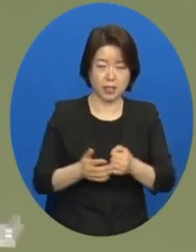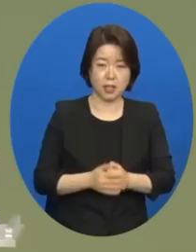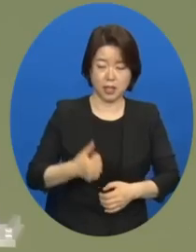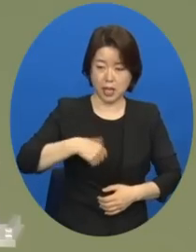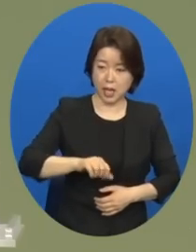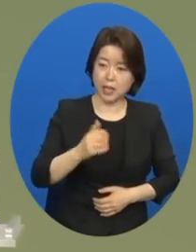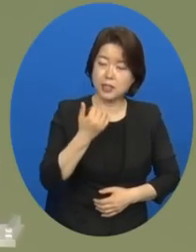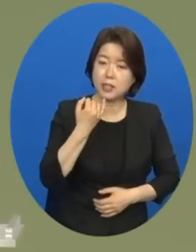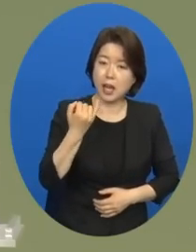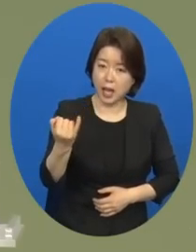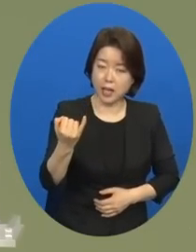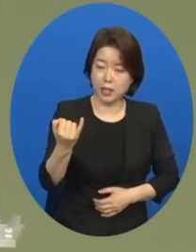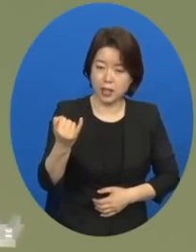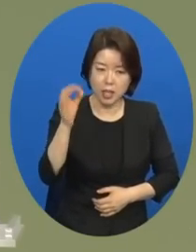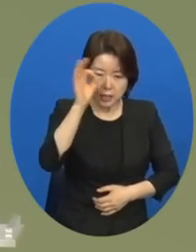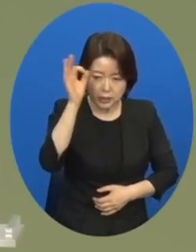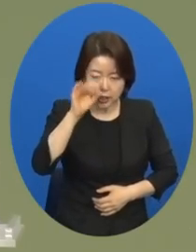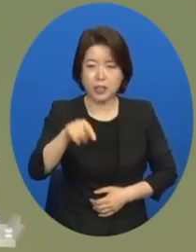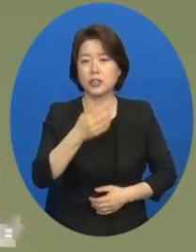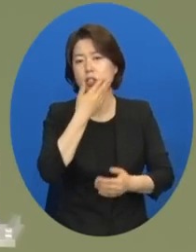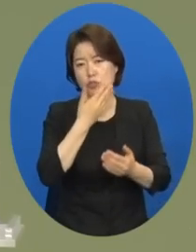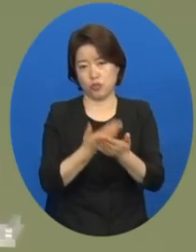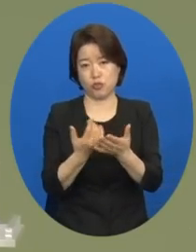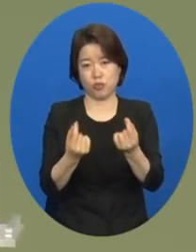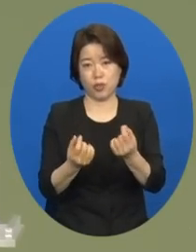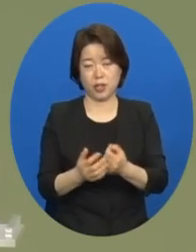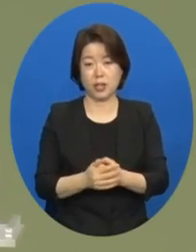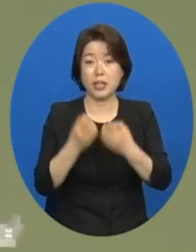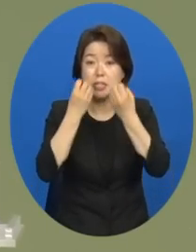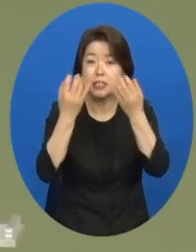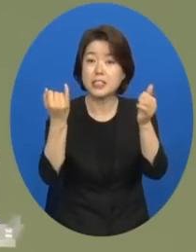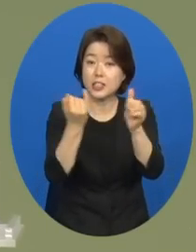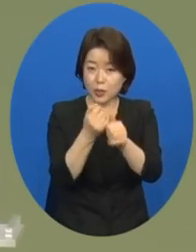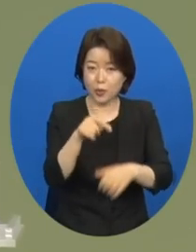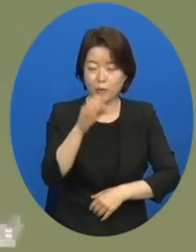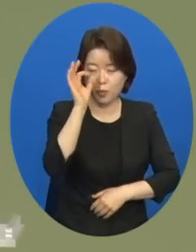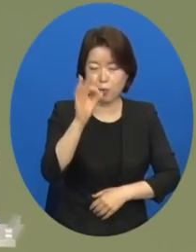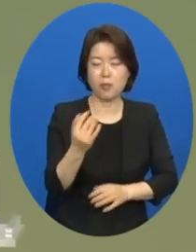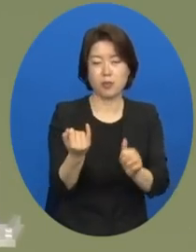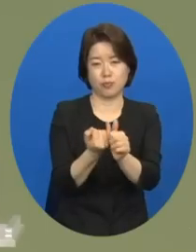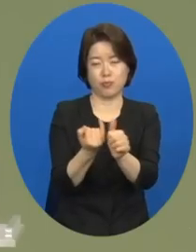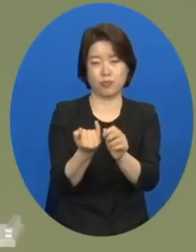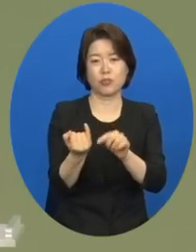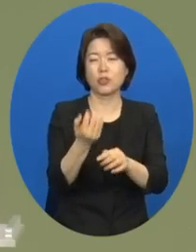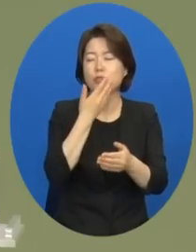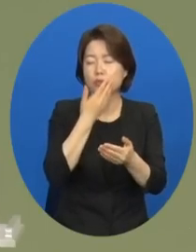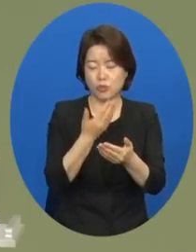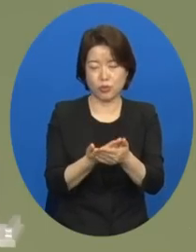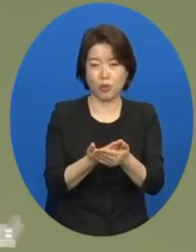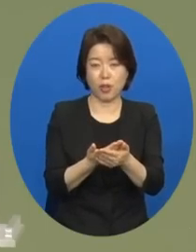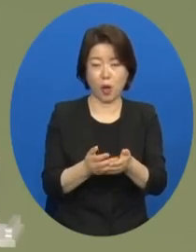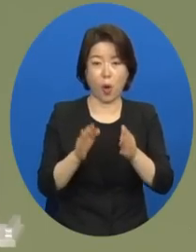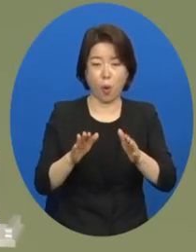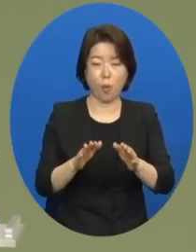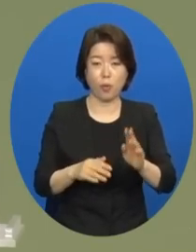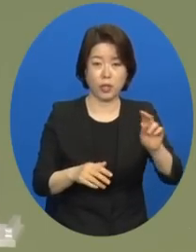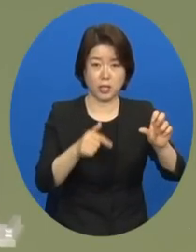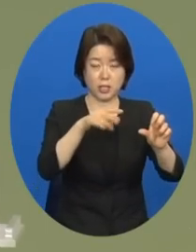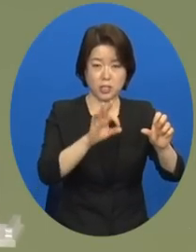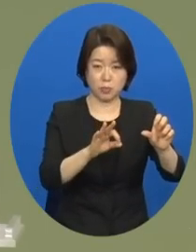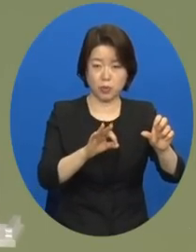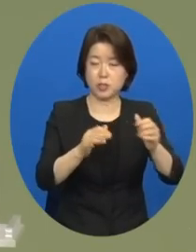것이 참 중요한 말이고요 신교론에서 부부는 너무 중요합니다 이것이 오늘 25장